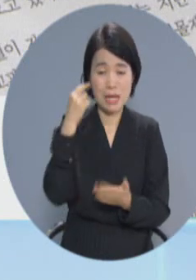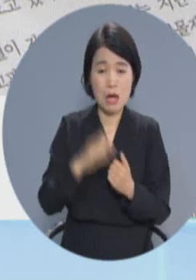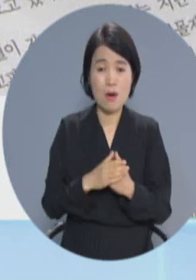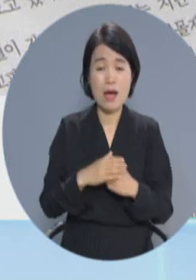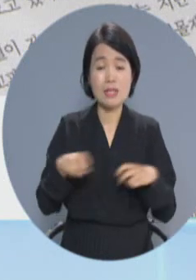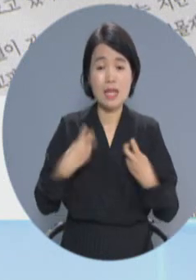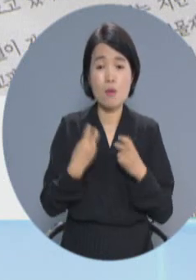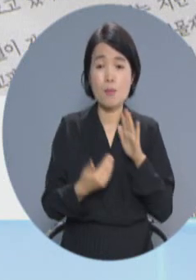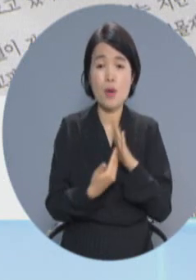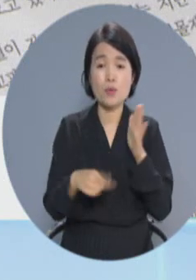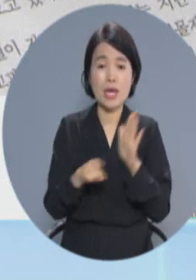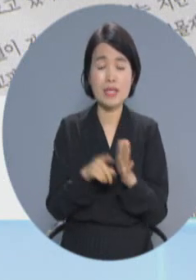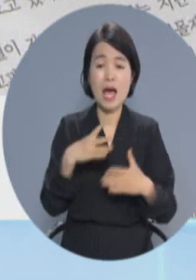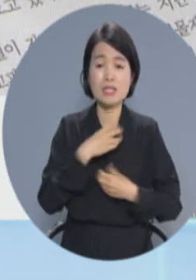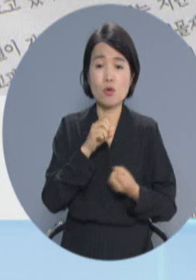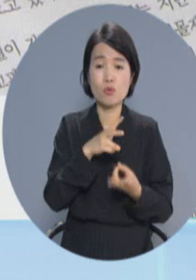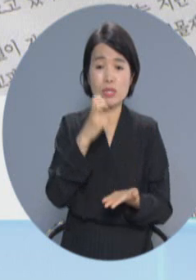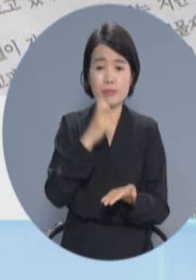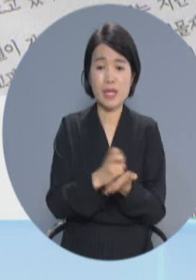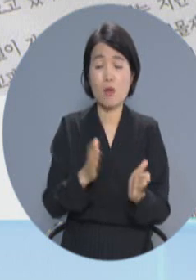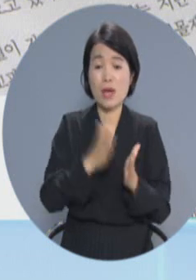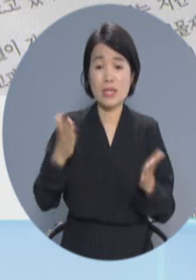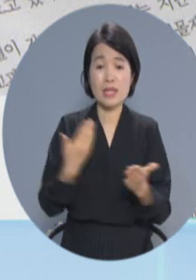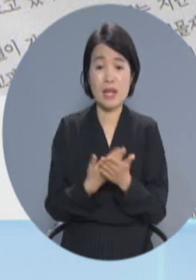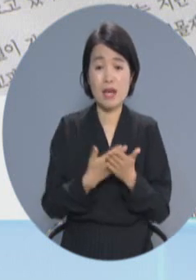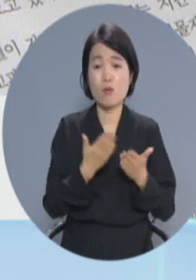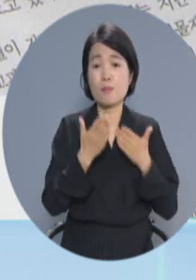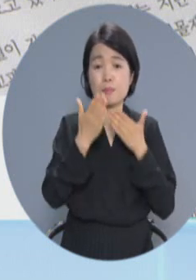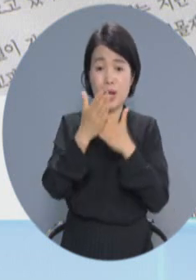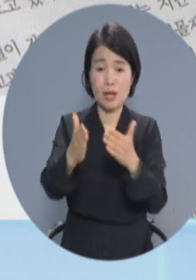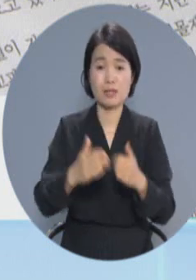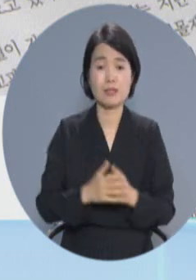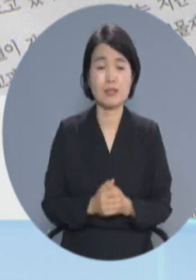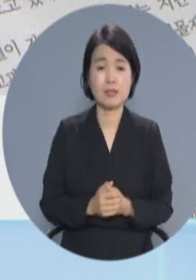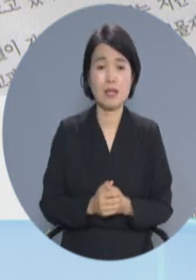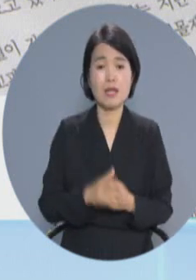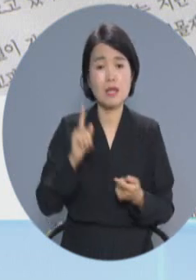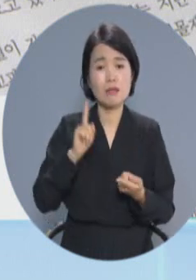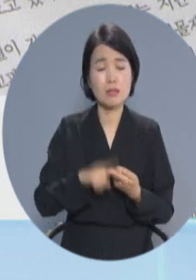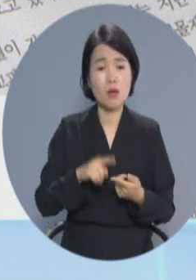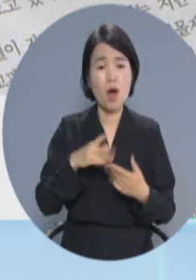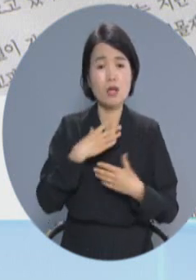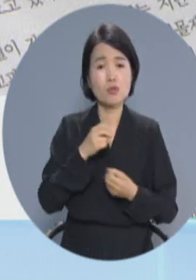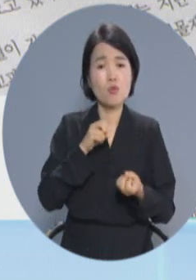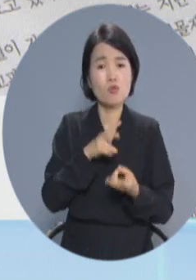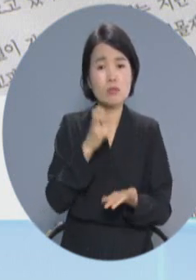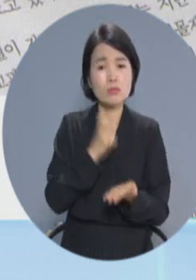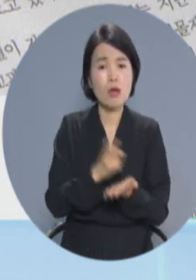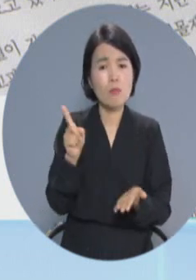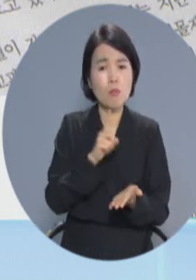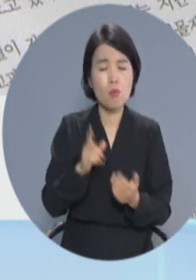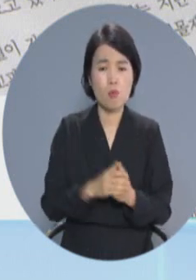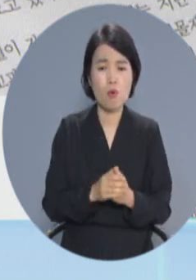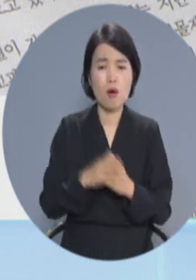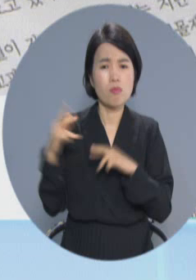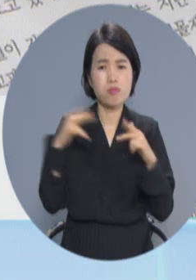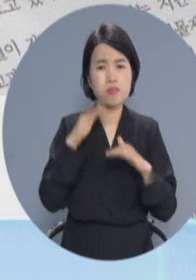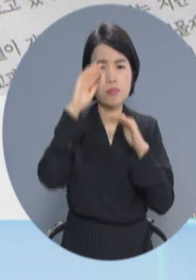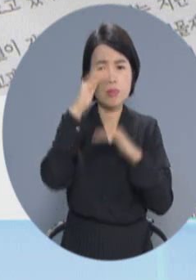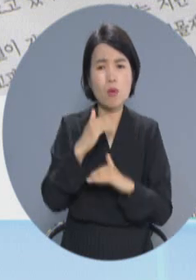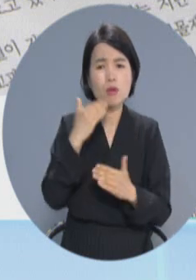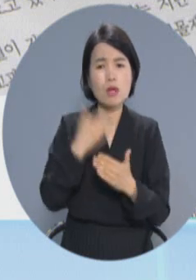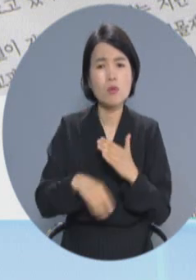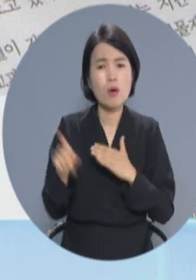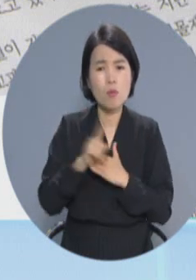위한 안전 운임제를 확대해달라고 목소리를 높이고 있는데요. 이 안전 운임제가 무엇이고 또 어떤 쟁점이